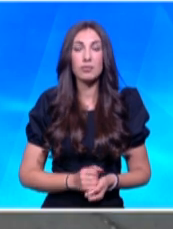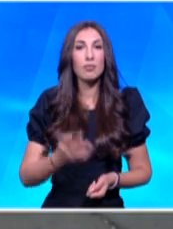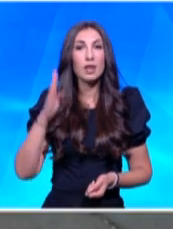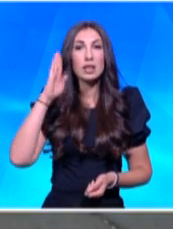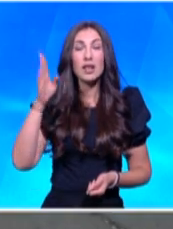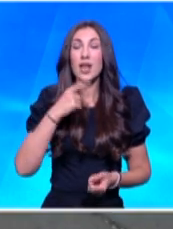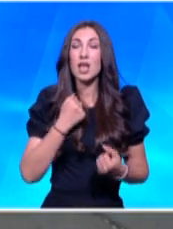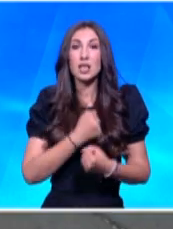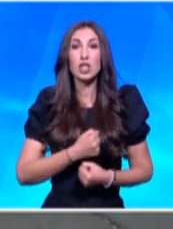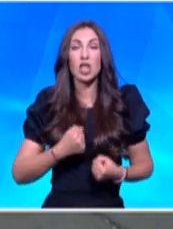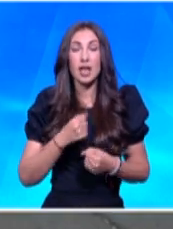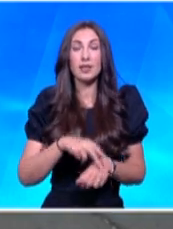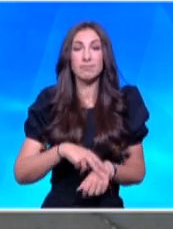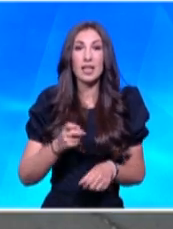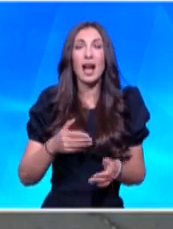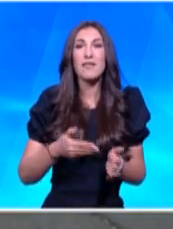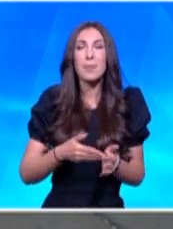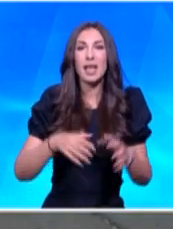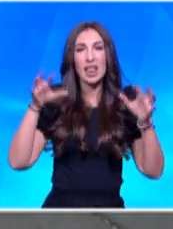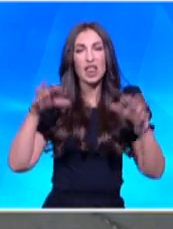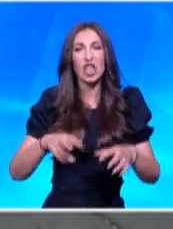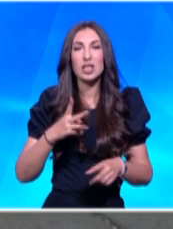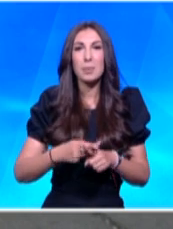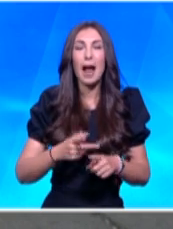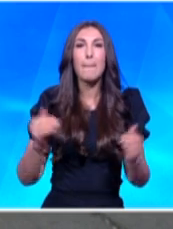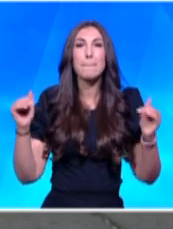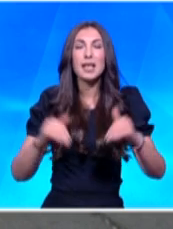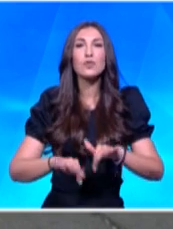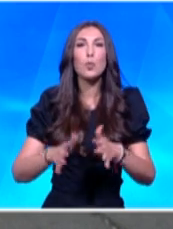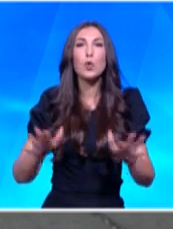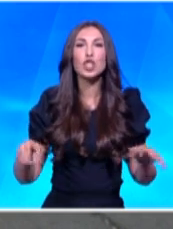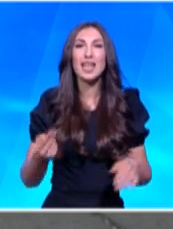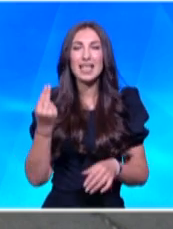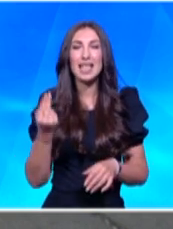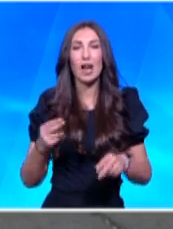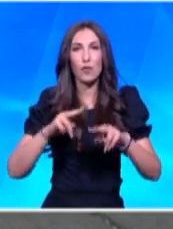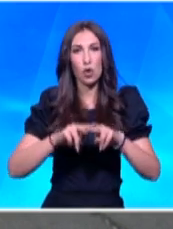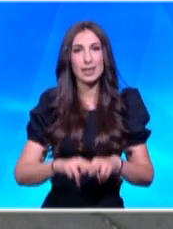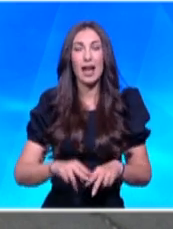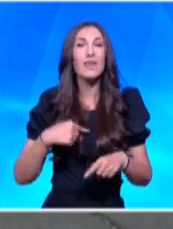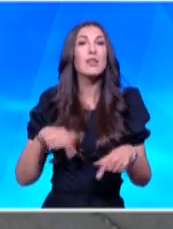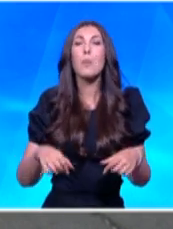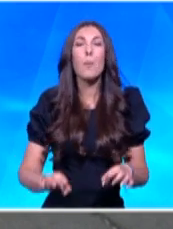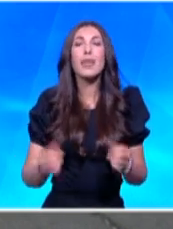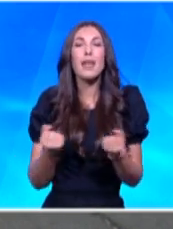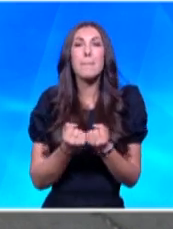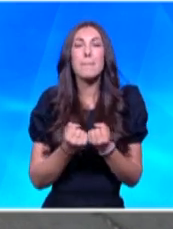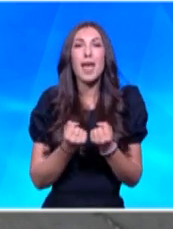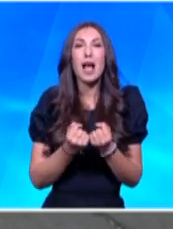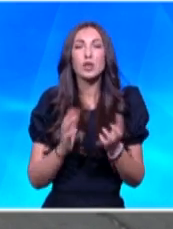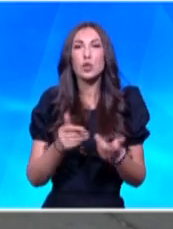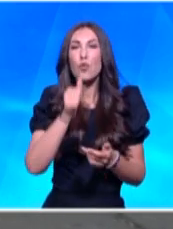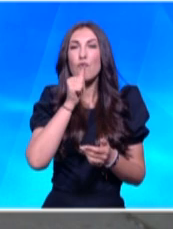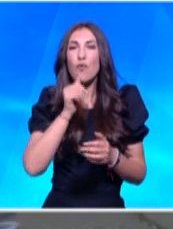Здравейте, за съжаление, да, въпреки че дъжда спря, бедственото положение тук в Царево остава, а ние се намираме на мястото, където